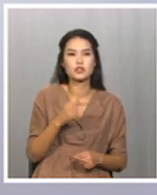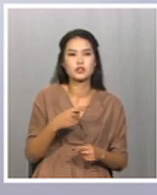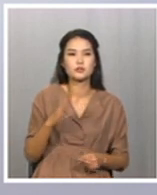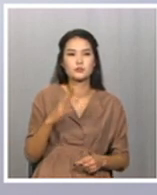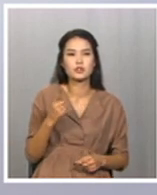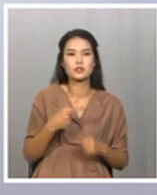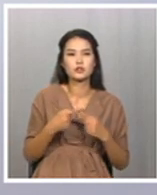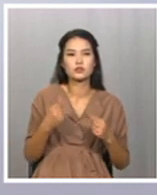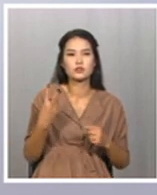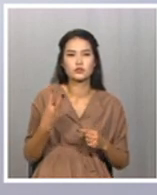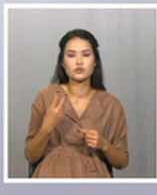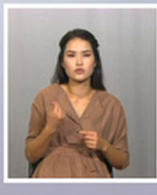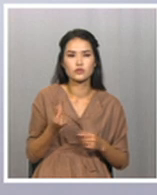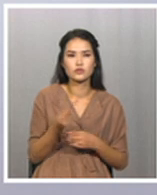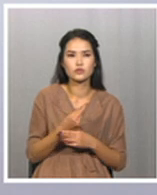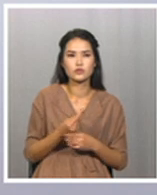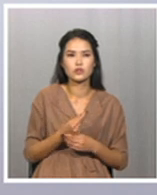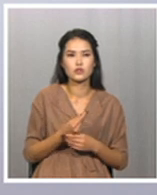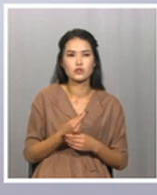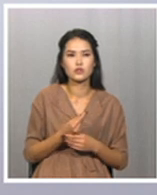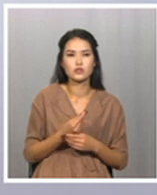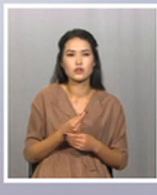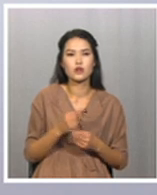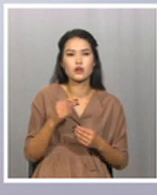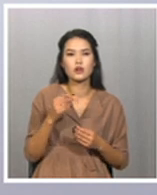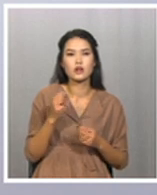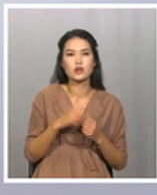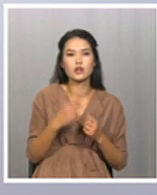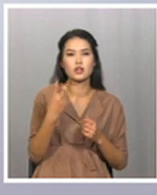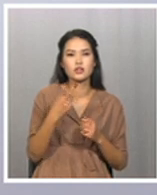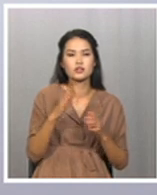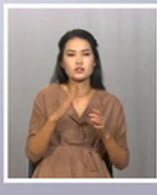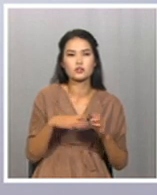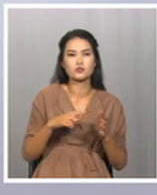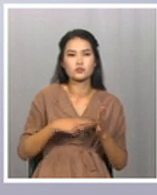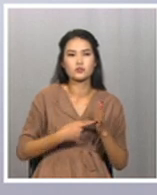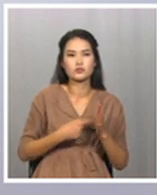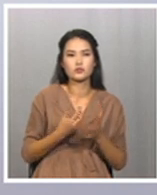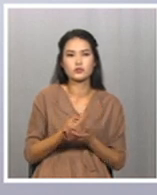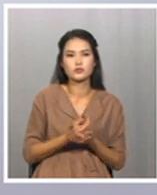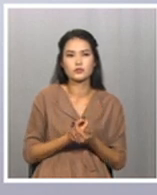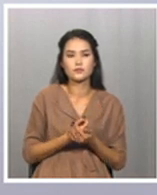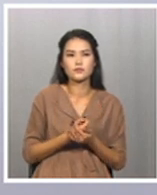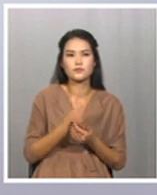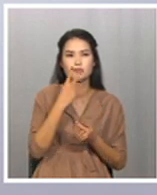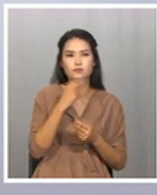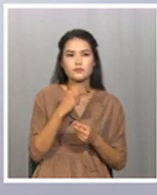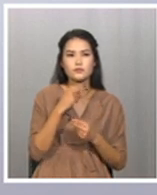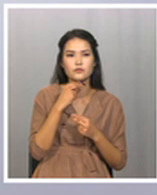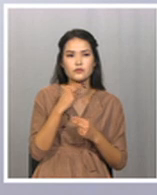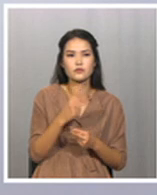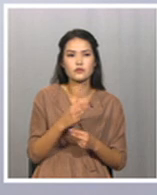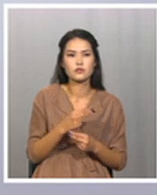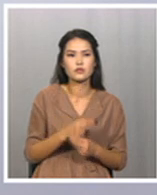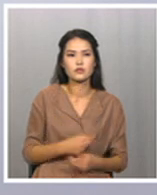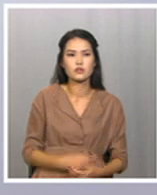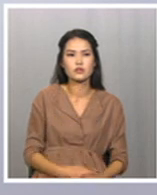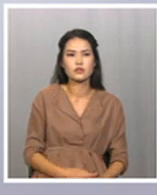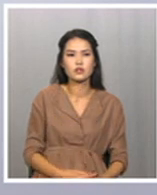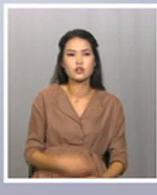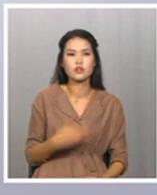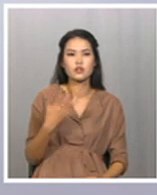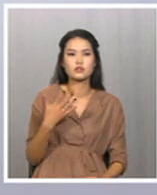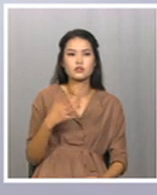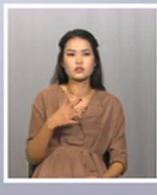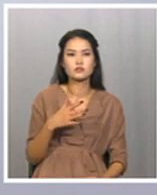3 функциясының графигін салу үшін түзушіліктің кез келген екі нүктесін тапсақ, сол арқылы берілген функцияның графигін саламыз. Мысалға 0-ден